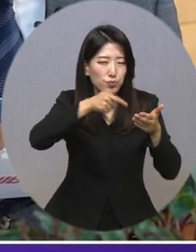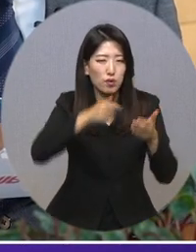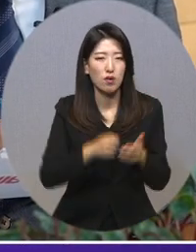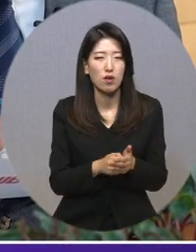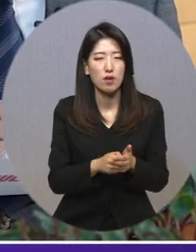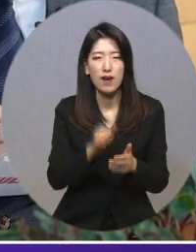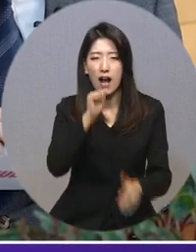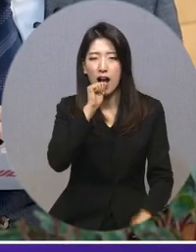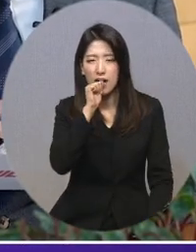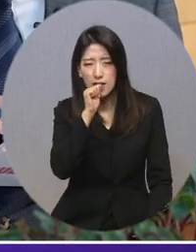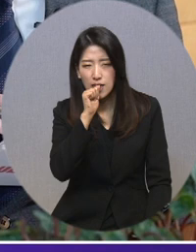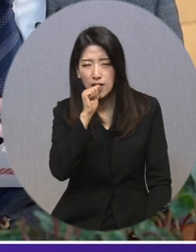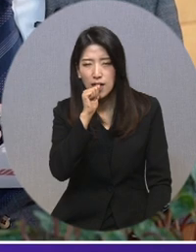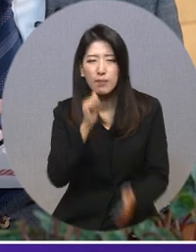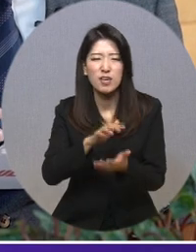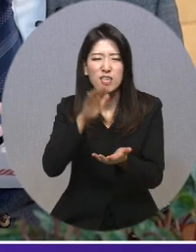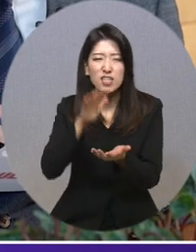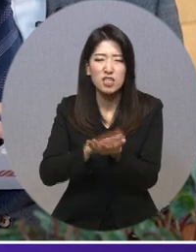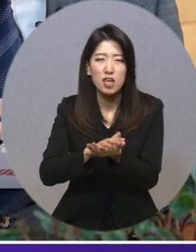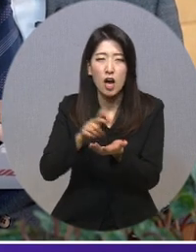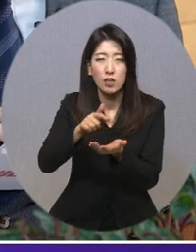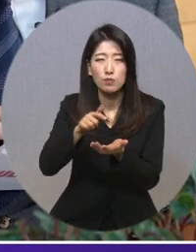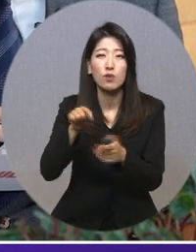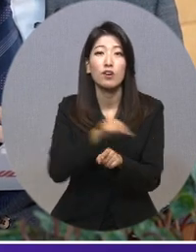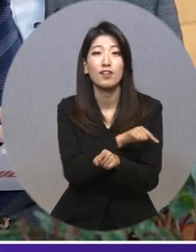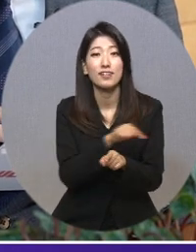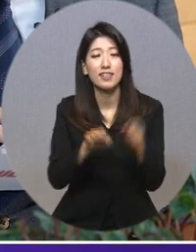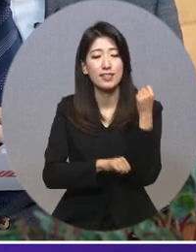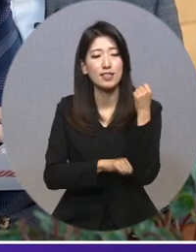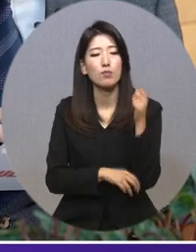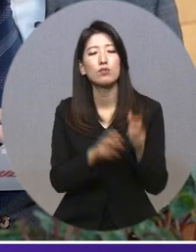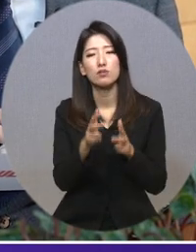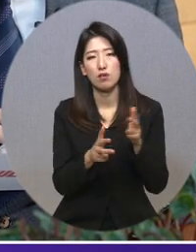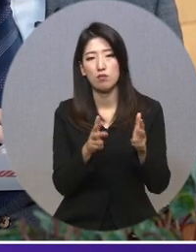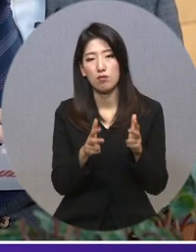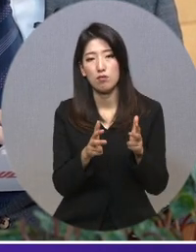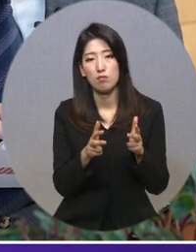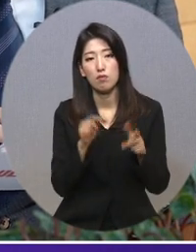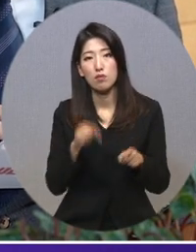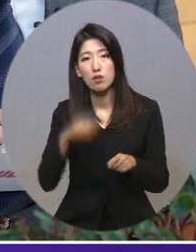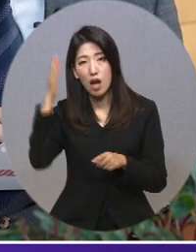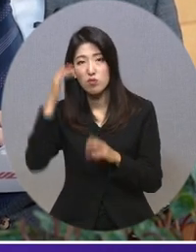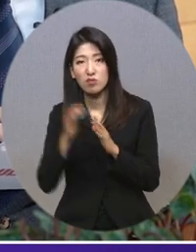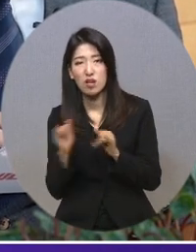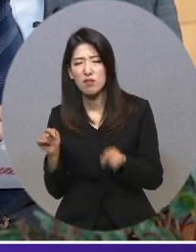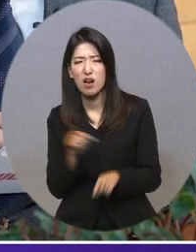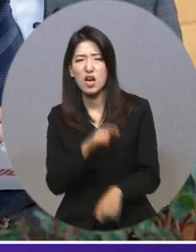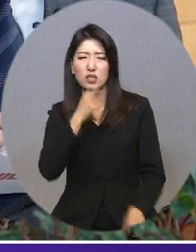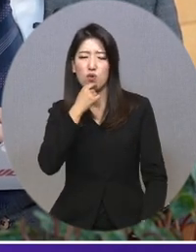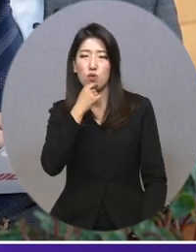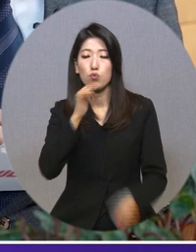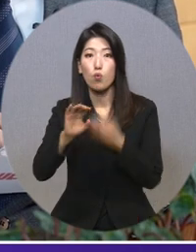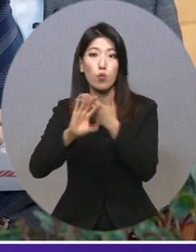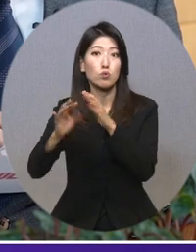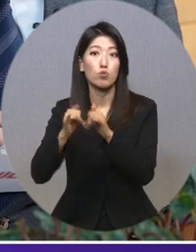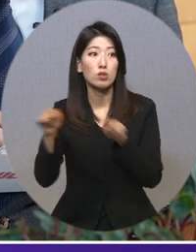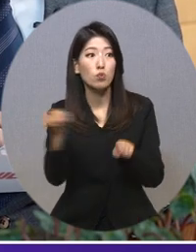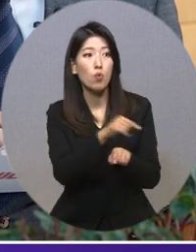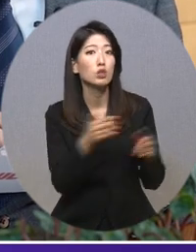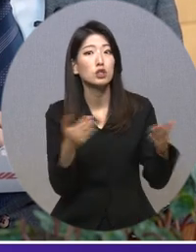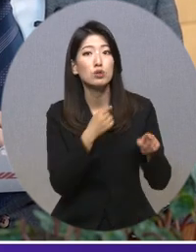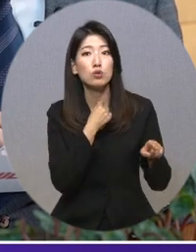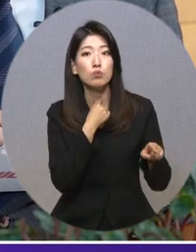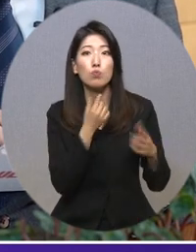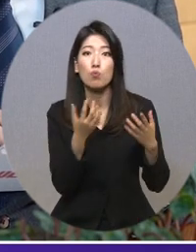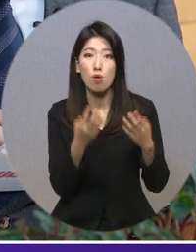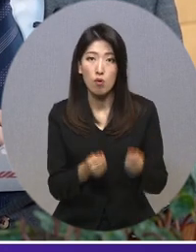주조, 열처리, 표면처리 이런 것들이거든요. 이게 모든 산업의 근간인데 우리는 안 가려고 그래요. 그렇죠. 근데 외국인들은 가려고 합니다. 그래서